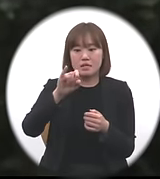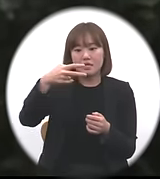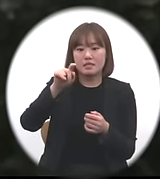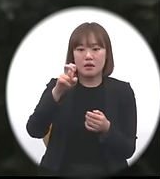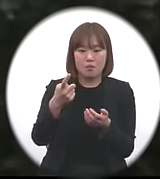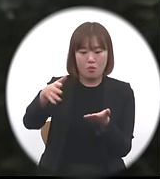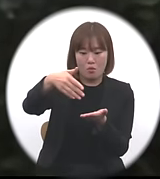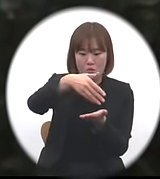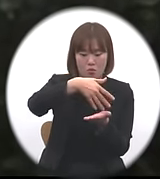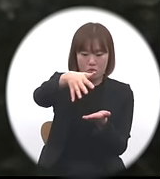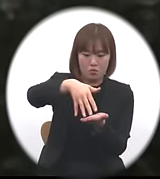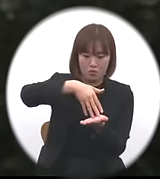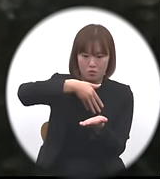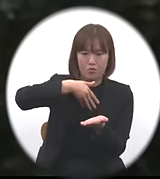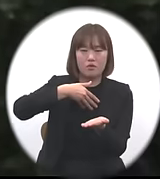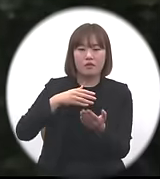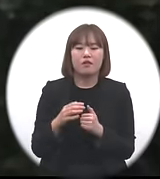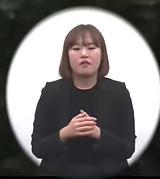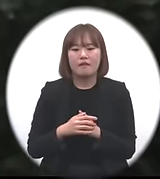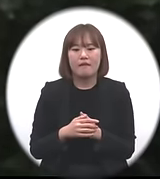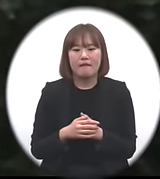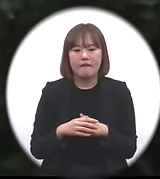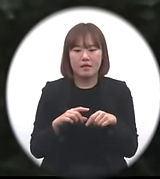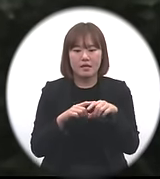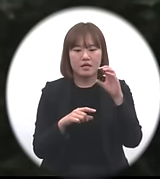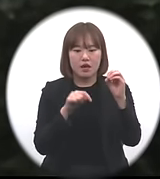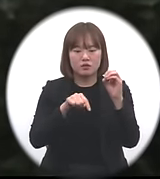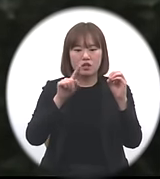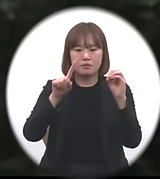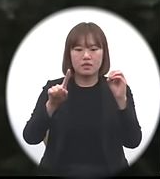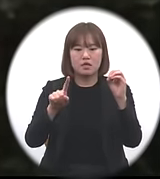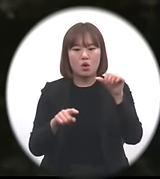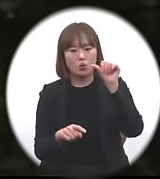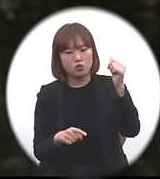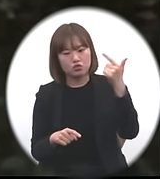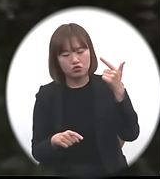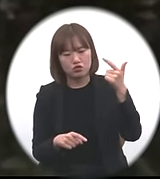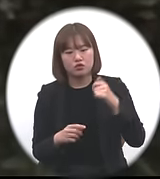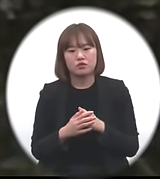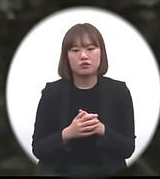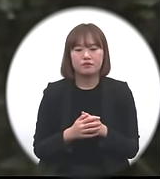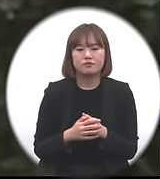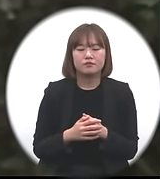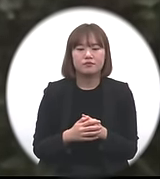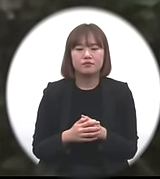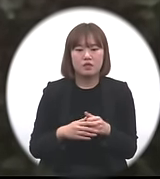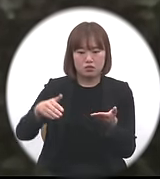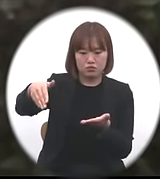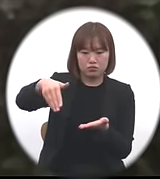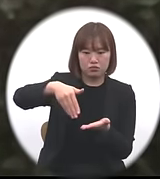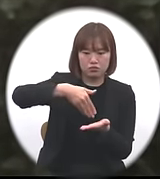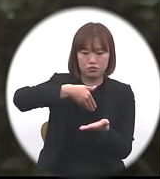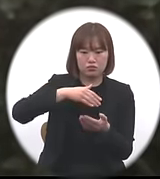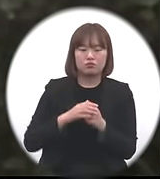그 미세모로 쓸어보겠습니다. 저게 미세모의 접촉 면적이에요. 그런데 이쪽은 0.1mm에 5,000가닥, 6,000가닥을